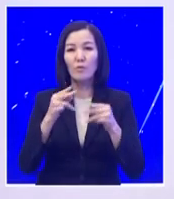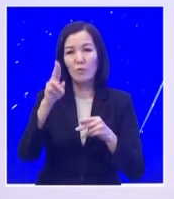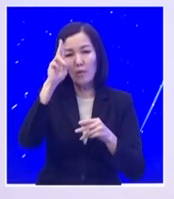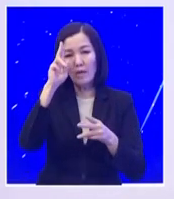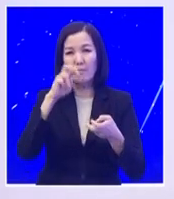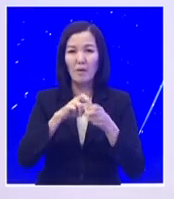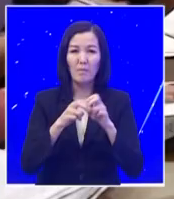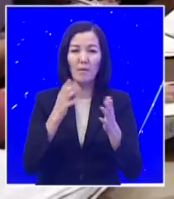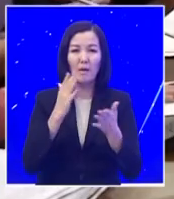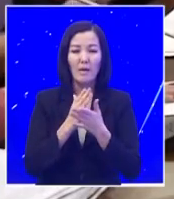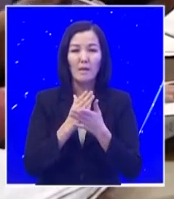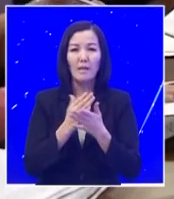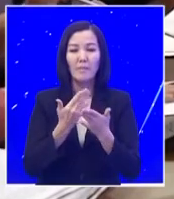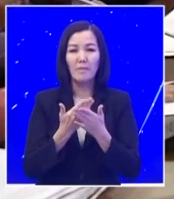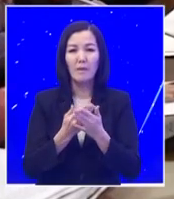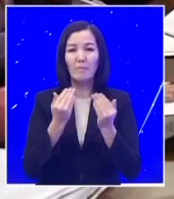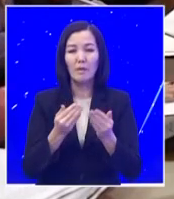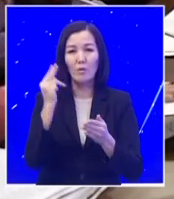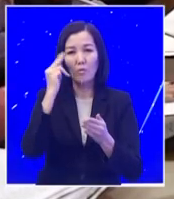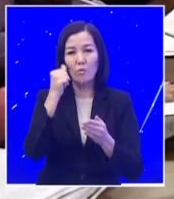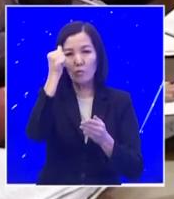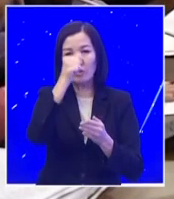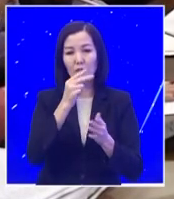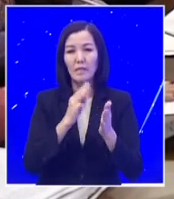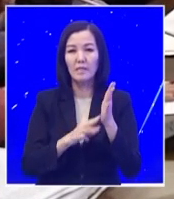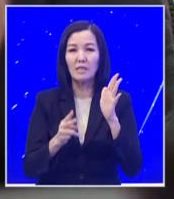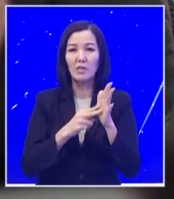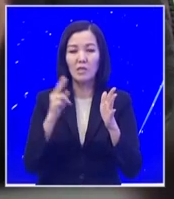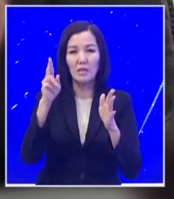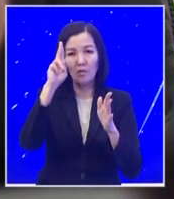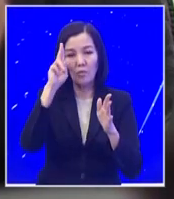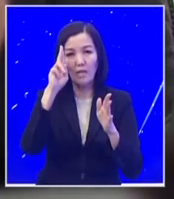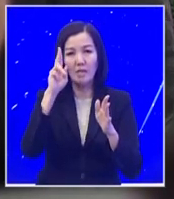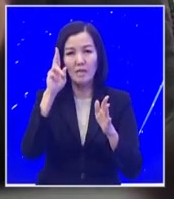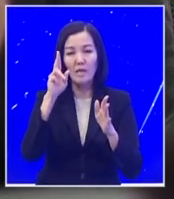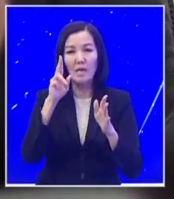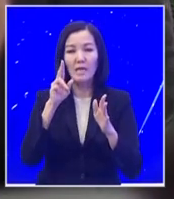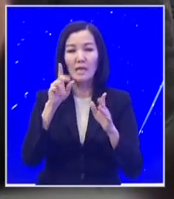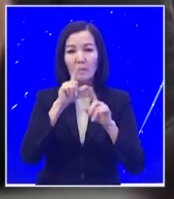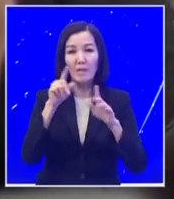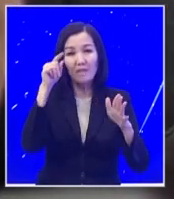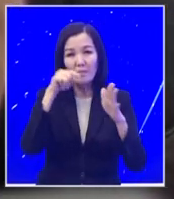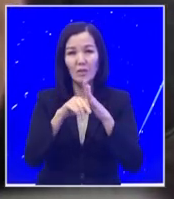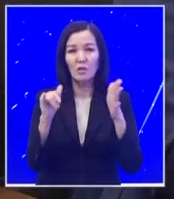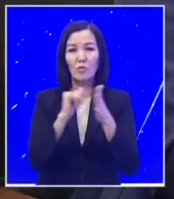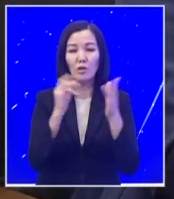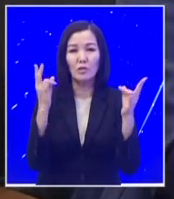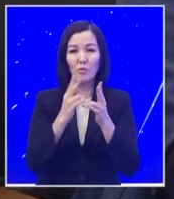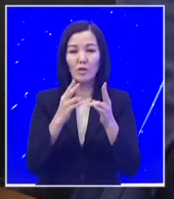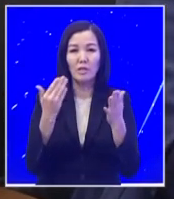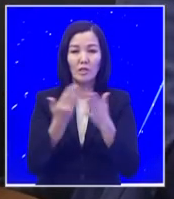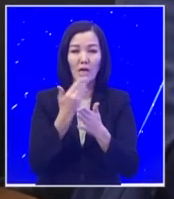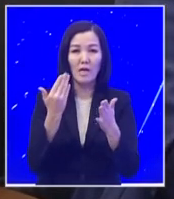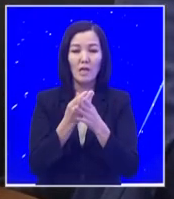мәселесі өзекті болып келеді. Биылғы оқу жылында 87 мектептің әжетханасын ішке орналастыру жоспарланып отыр. Тағы бір жаңалық,